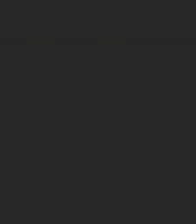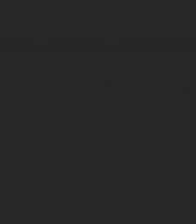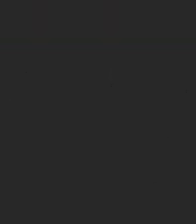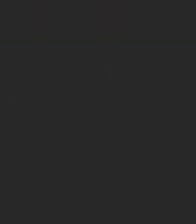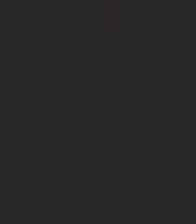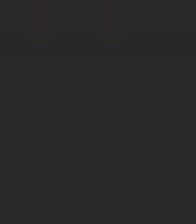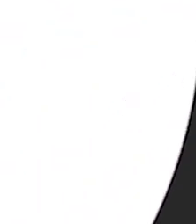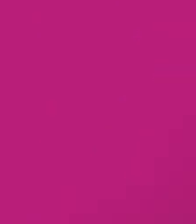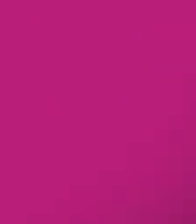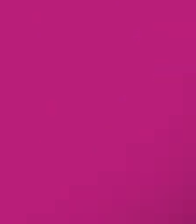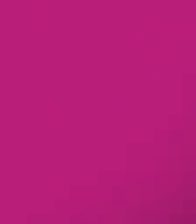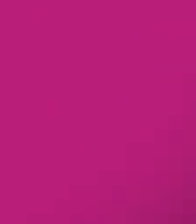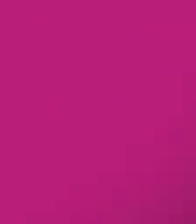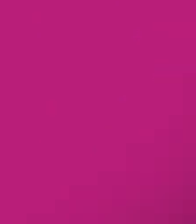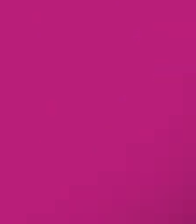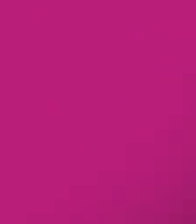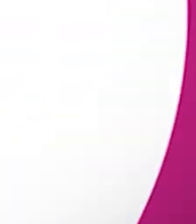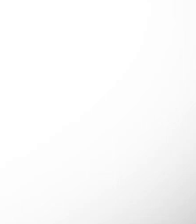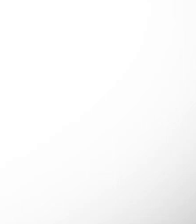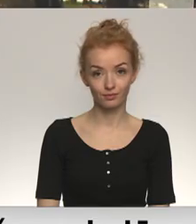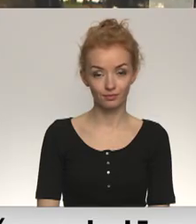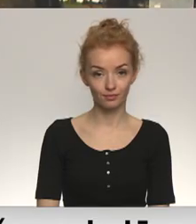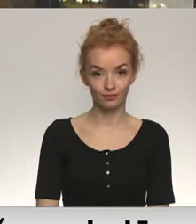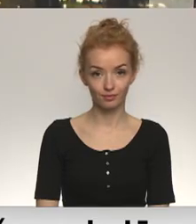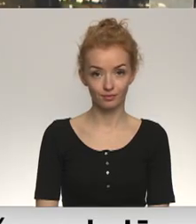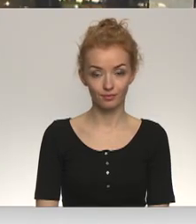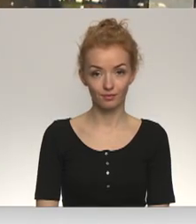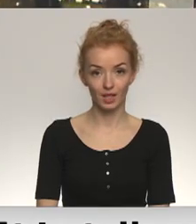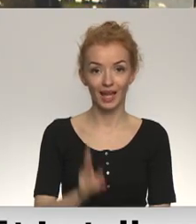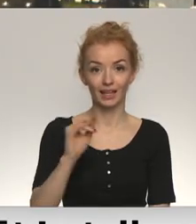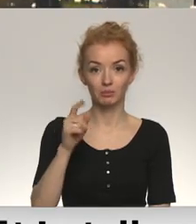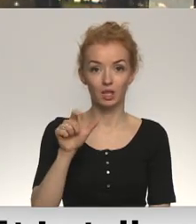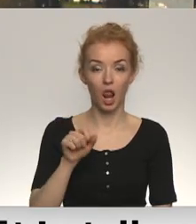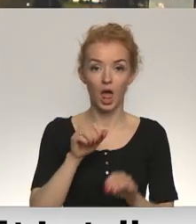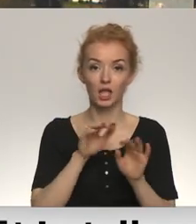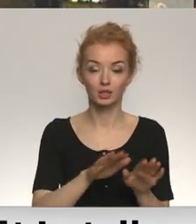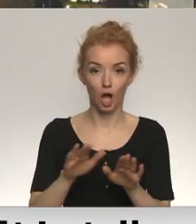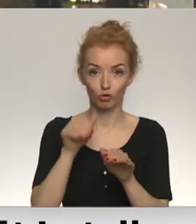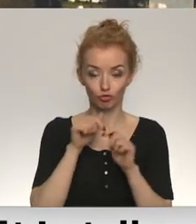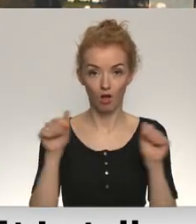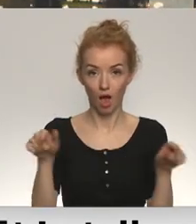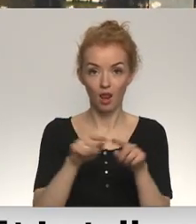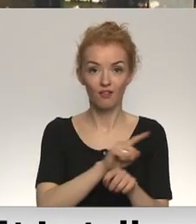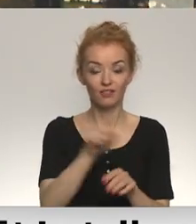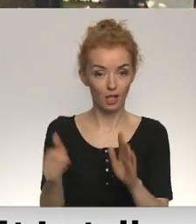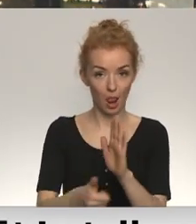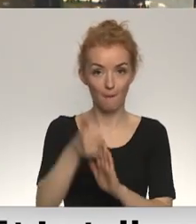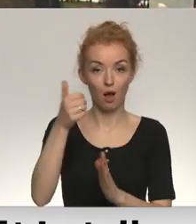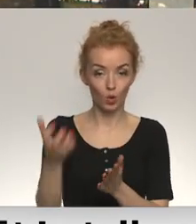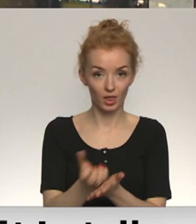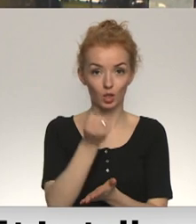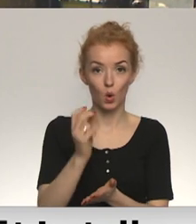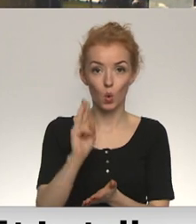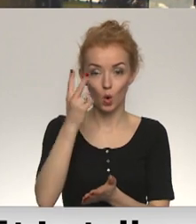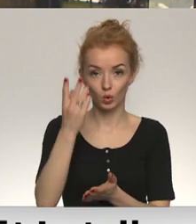Re, viss ēters ir te! Ķīpseles izstāžu zālē par labākā titulu jau otro